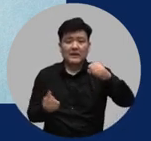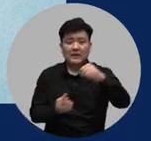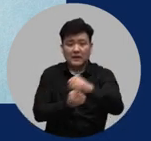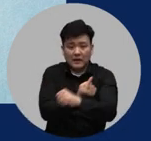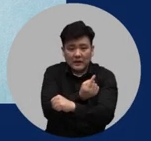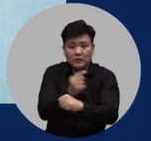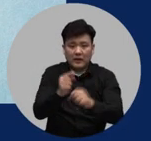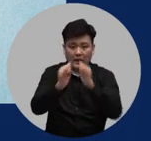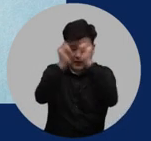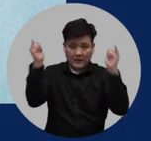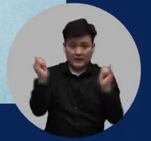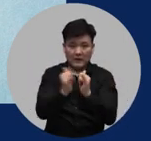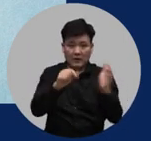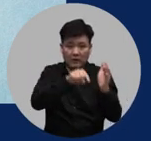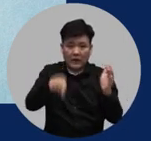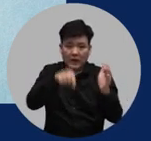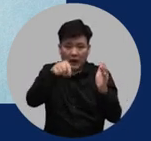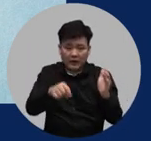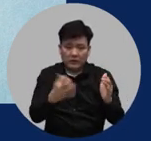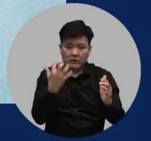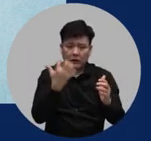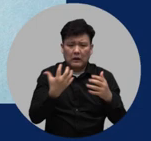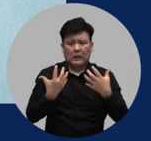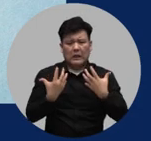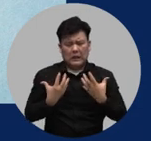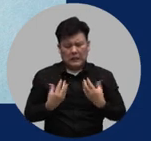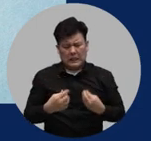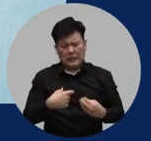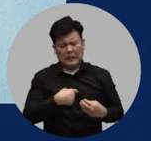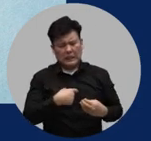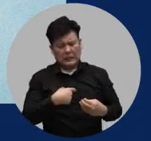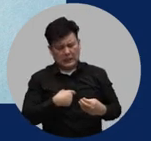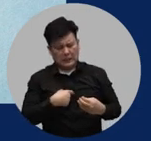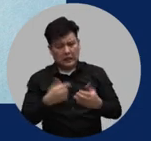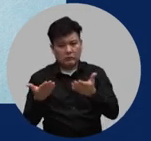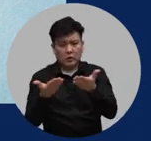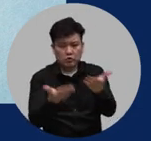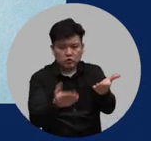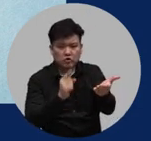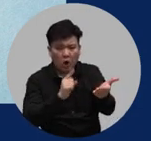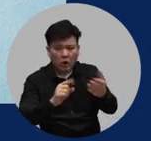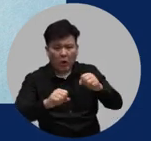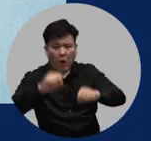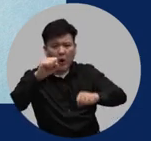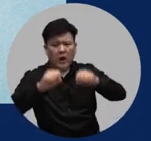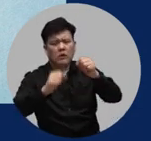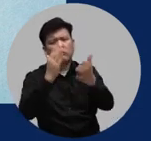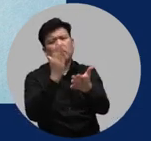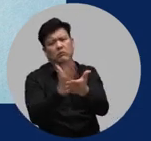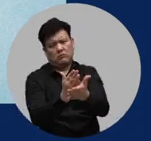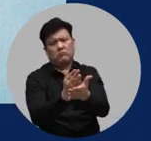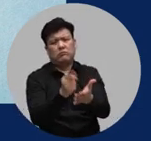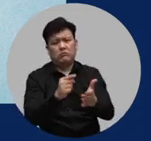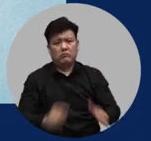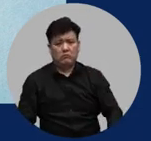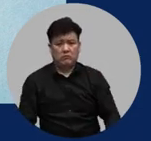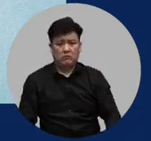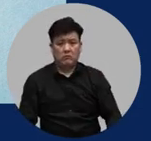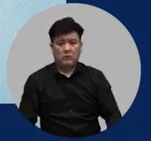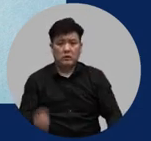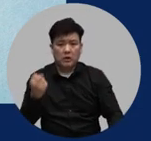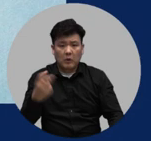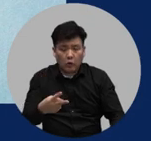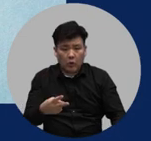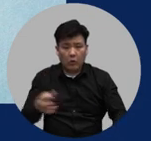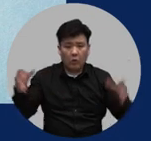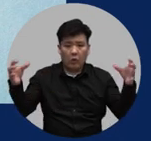이외에 사회통념상 성적 굴욕감과 혐오감을 유발하는 언어나 행위를 하지 않아야 합니다. 또한